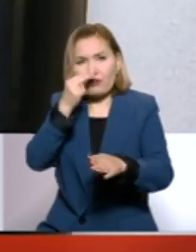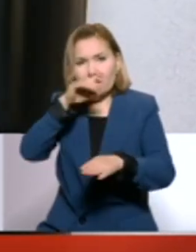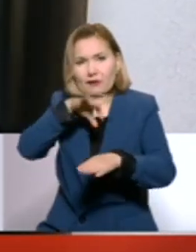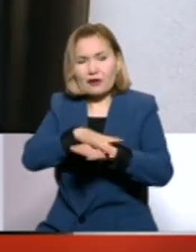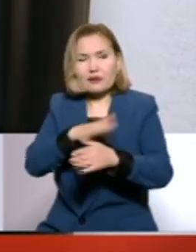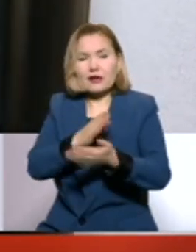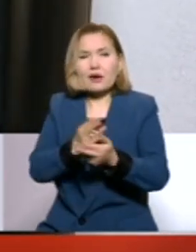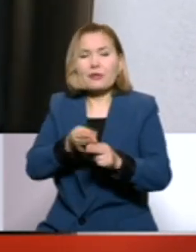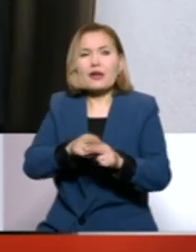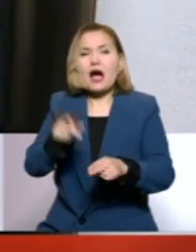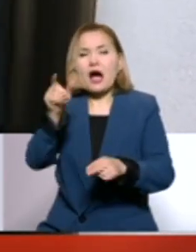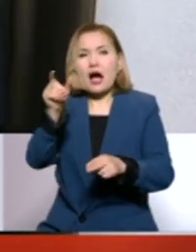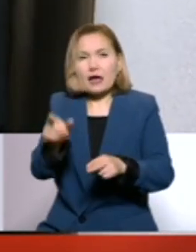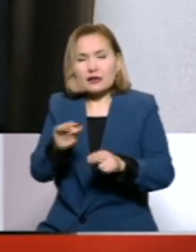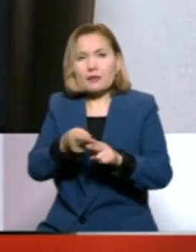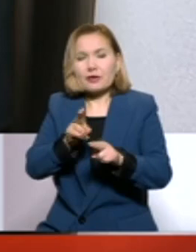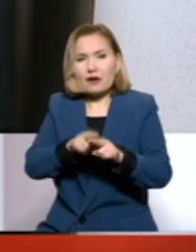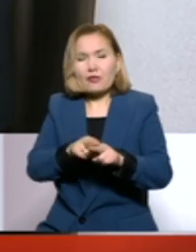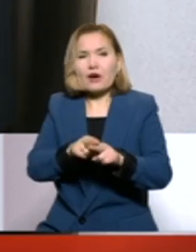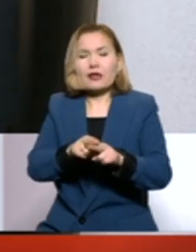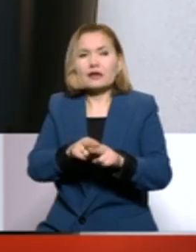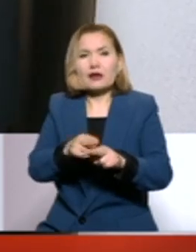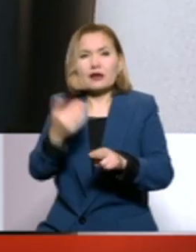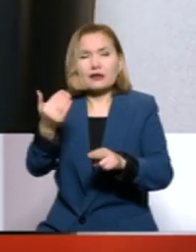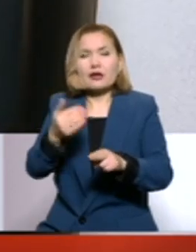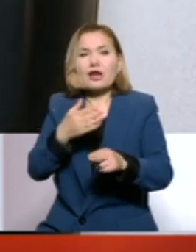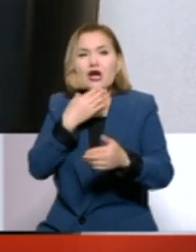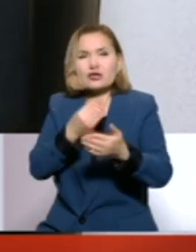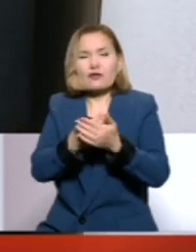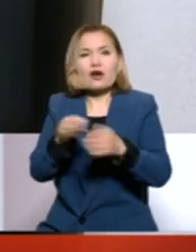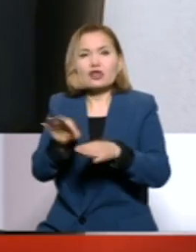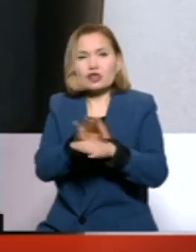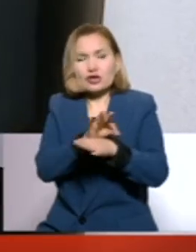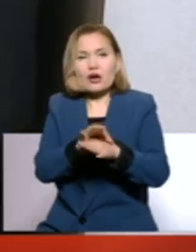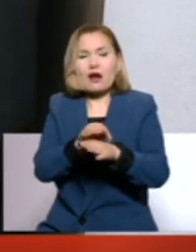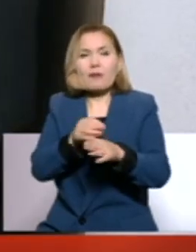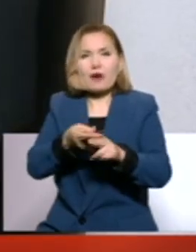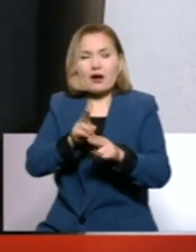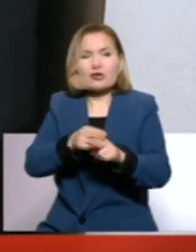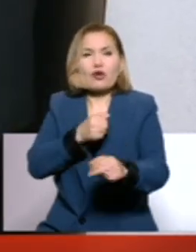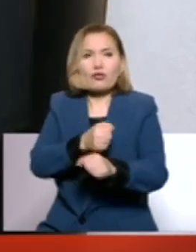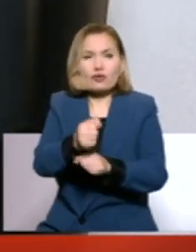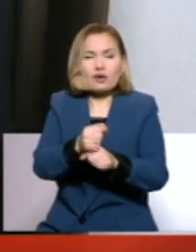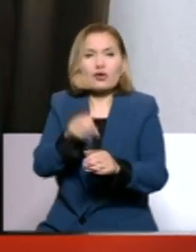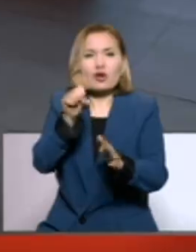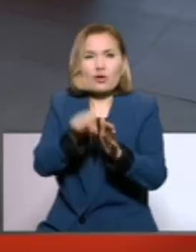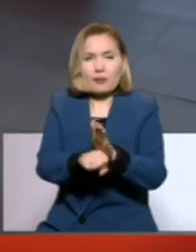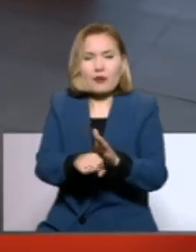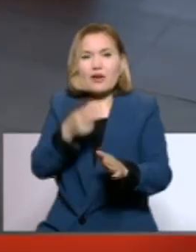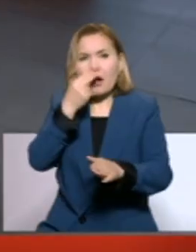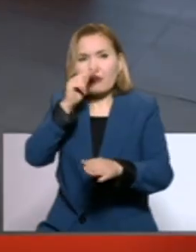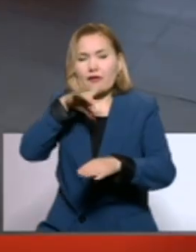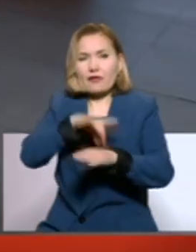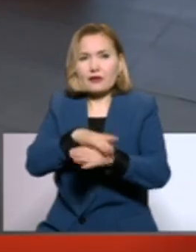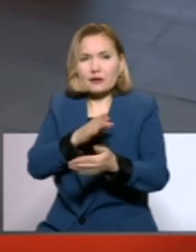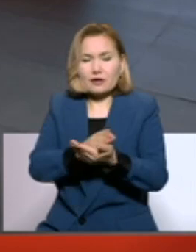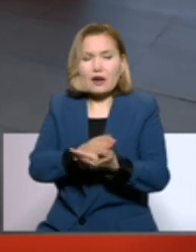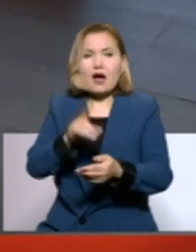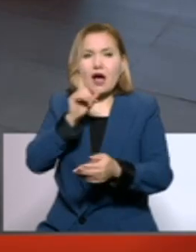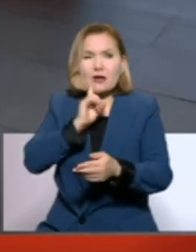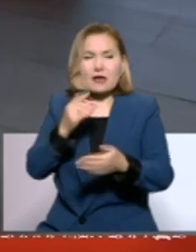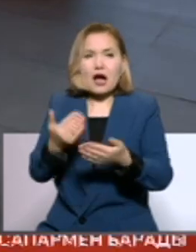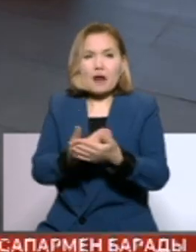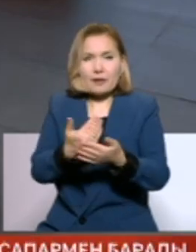Бишімбаев адамды қатыгездікпен өлтіру және азаптау баптары бойынша айыпталуда. Армангүл, мендегі ақпарат әзірге